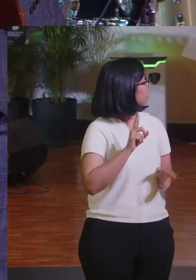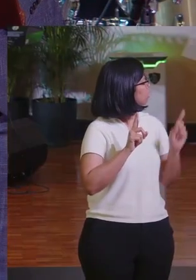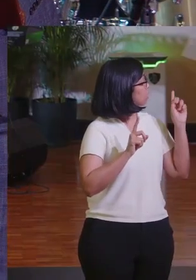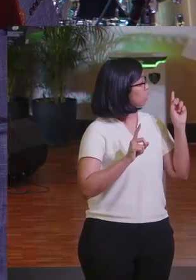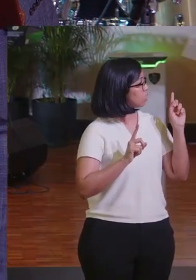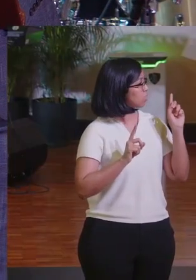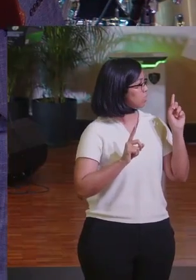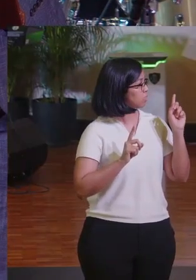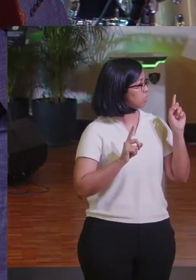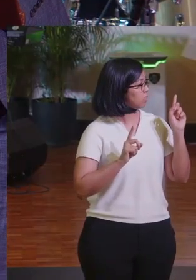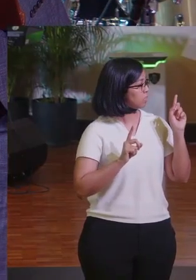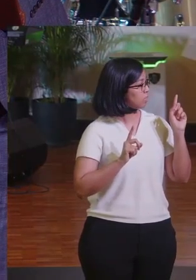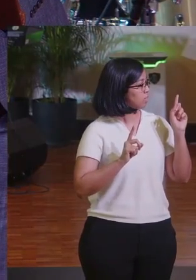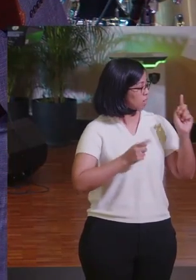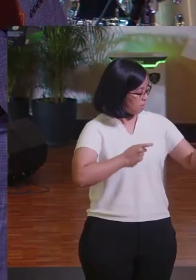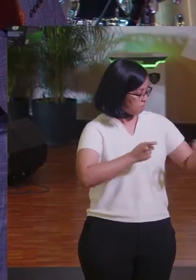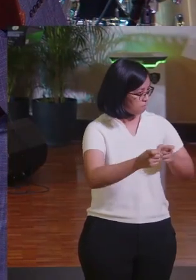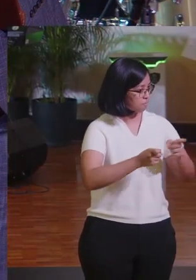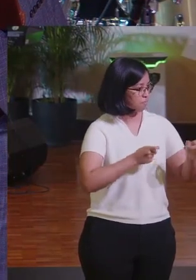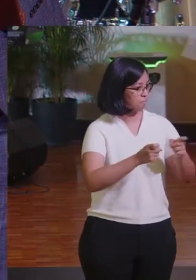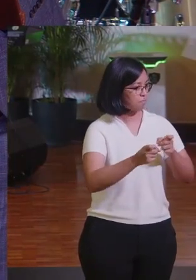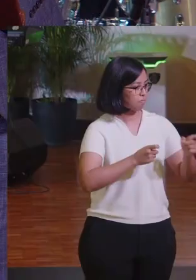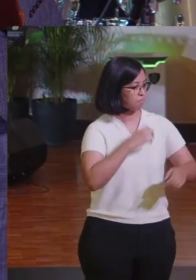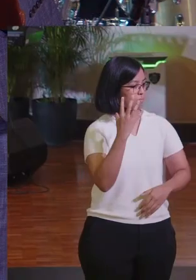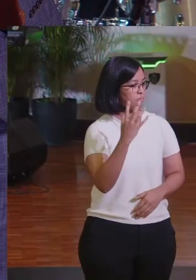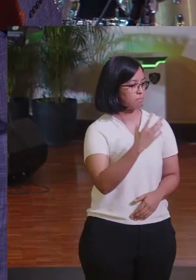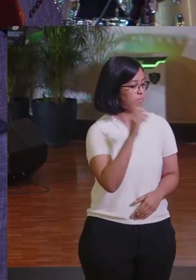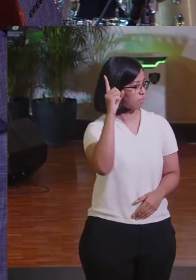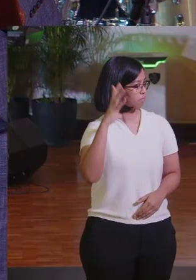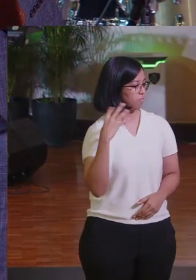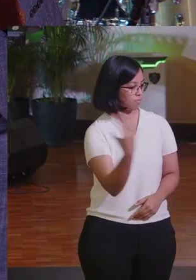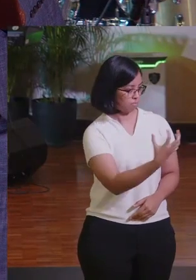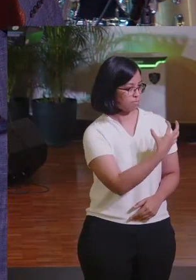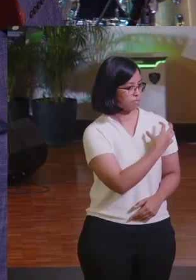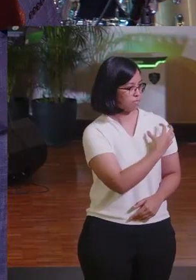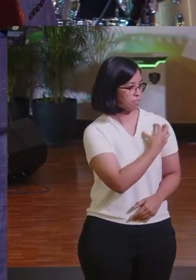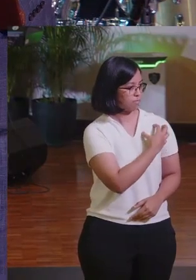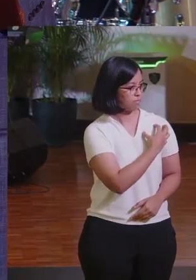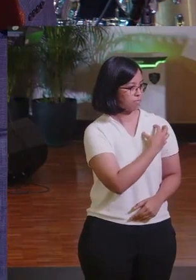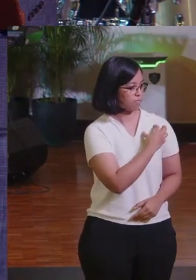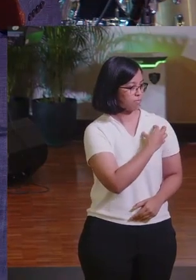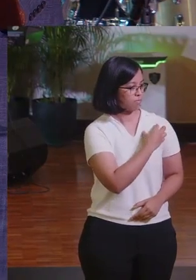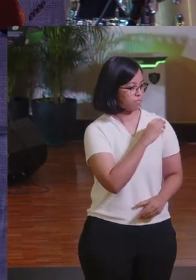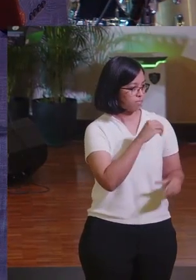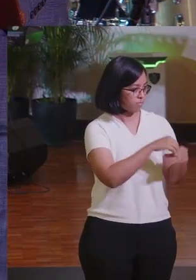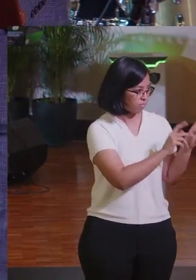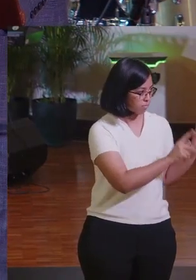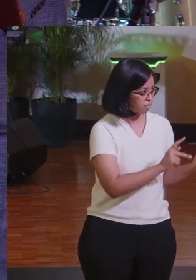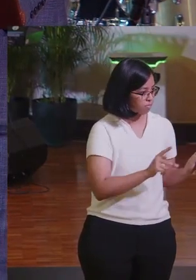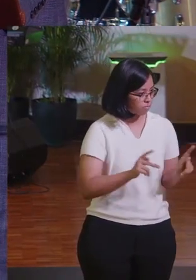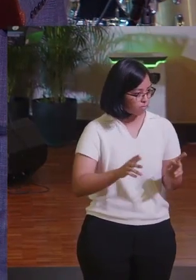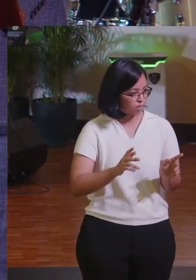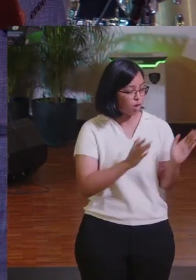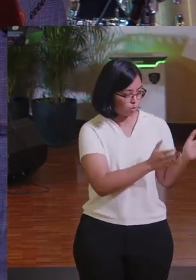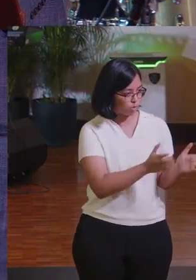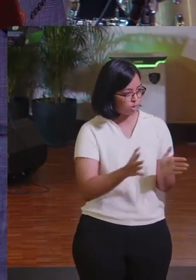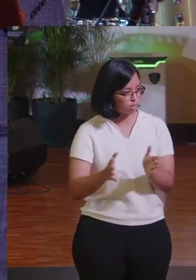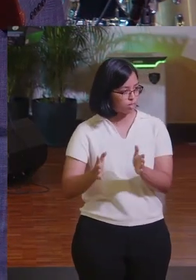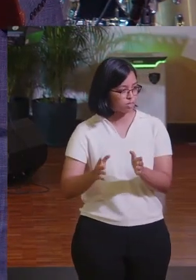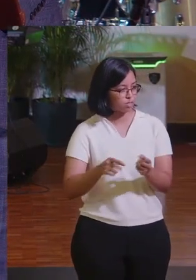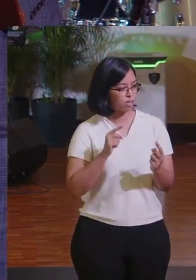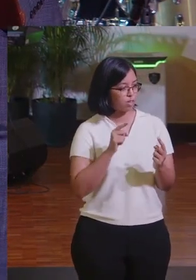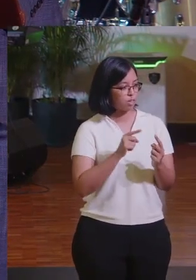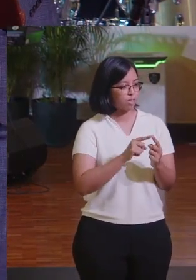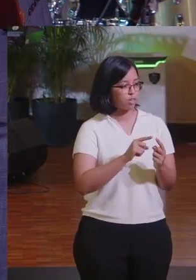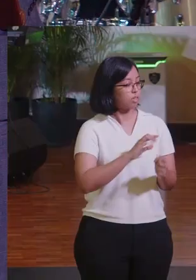dito, pangingibabaw ng kapangyarihan ng Diyos sa mga kaparaanan at